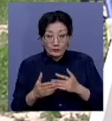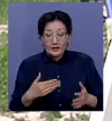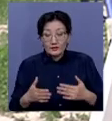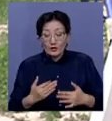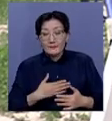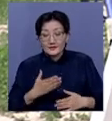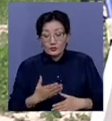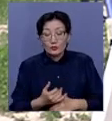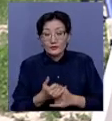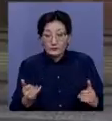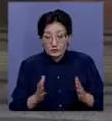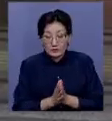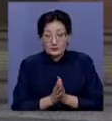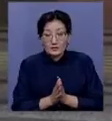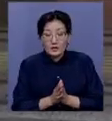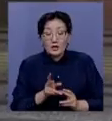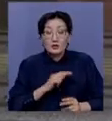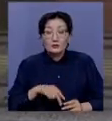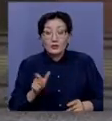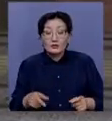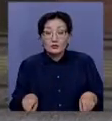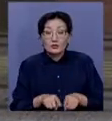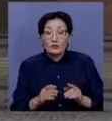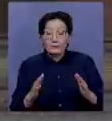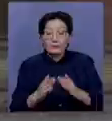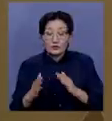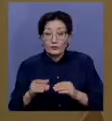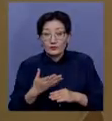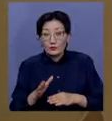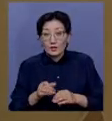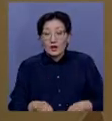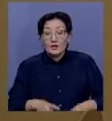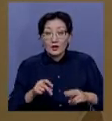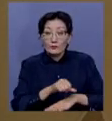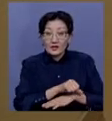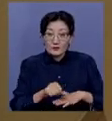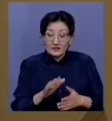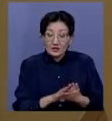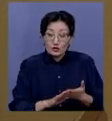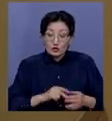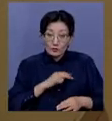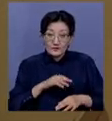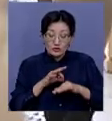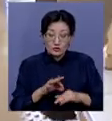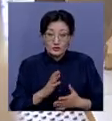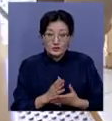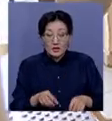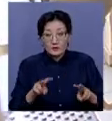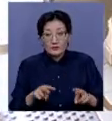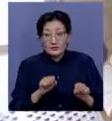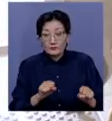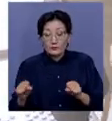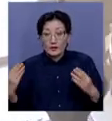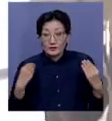бізге көмек беруді сұранамыз. Қызметкерлер мұндай тұрғын үйлерден бөлек қауіпті ошақтарға да тазалау жұмыстарын жүргізеді. Арнайы